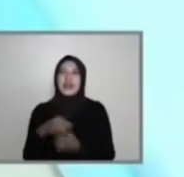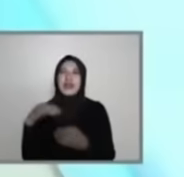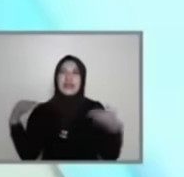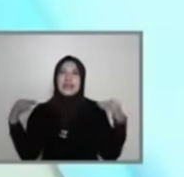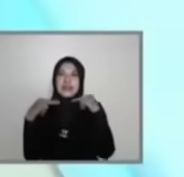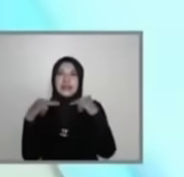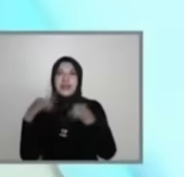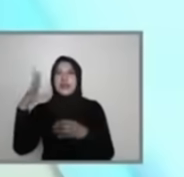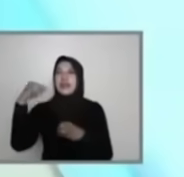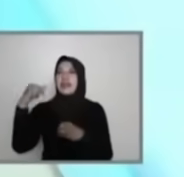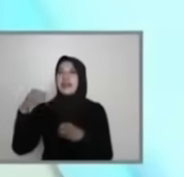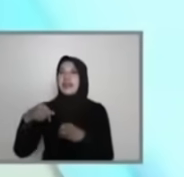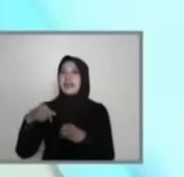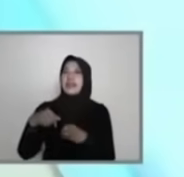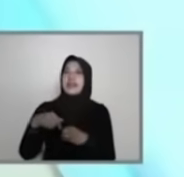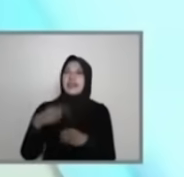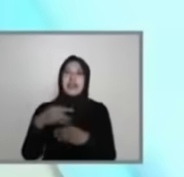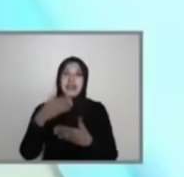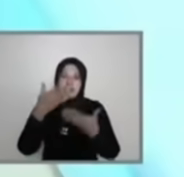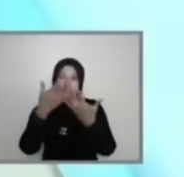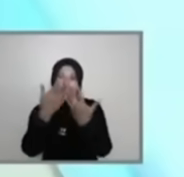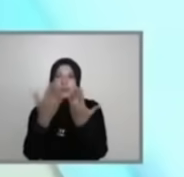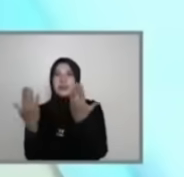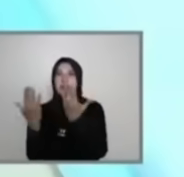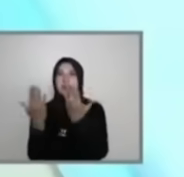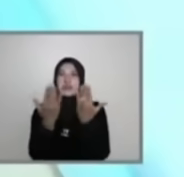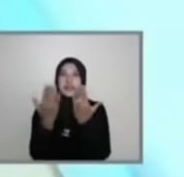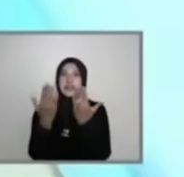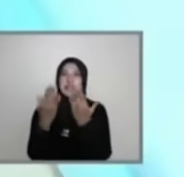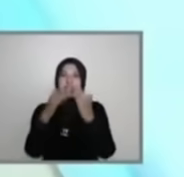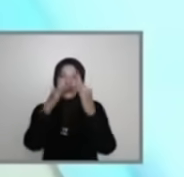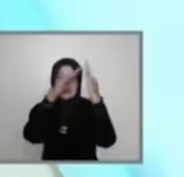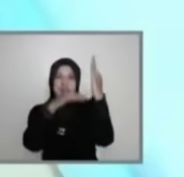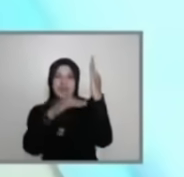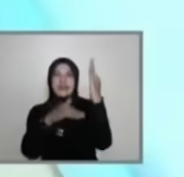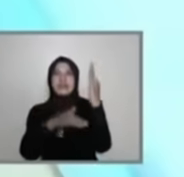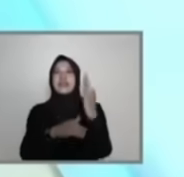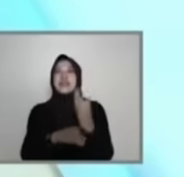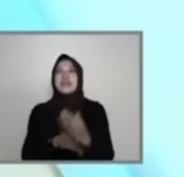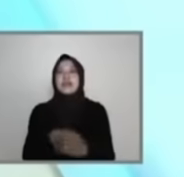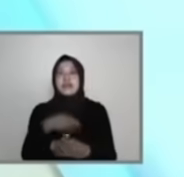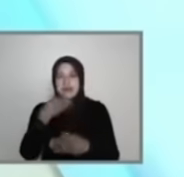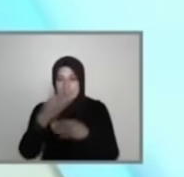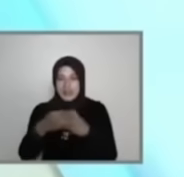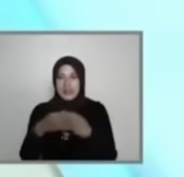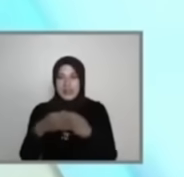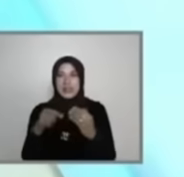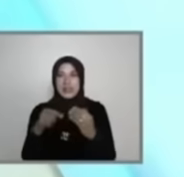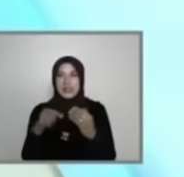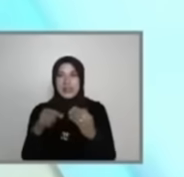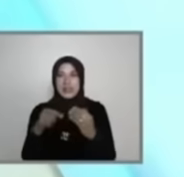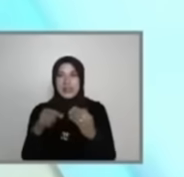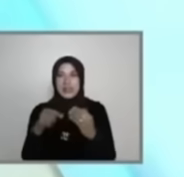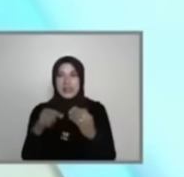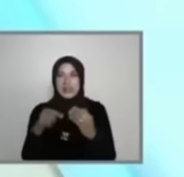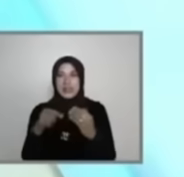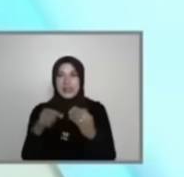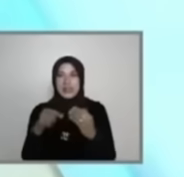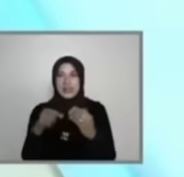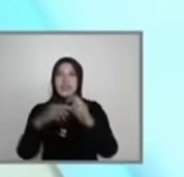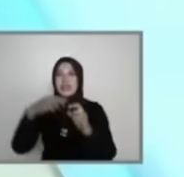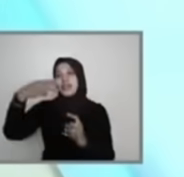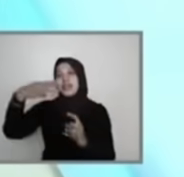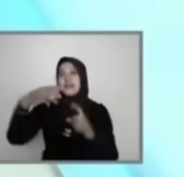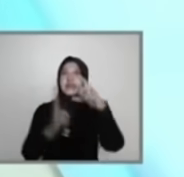debat malam hari ini. Terlebih dahulu saya akan membacakan aturan dari segmen berikut ini. Dalam sesi ini, Bapak-bapak,